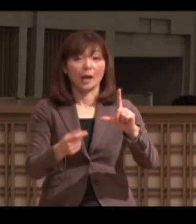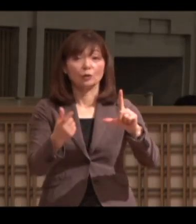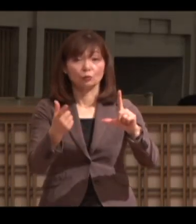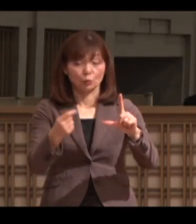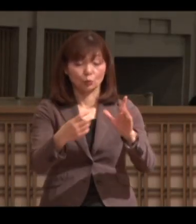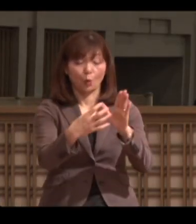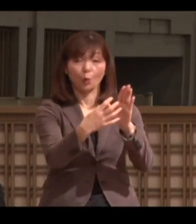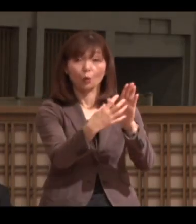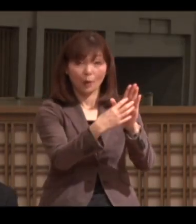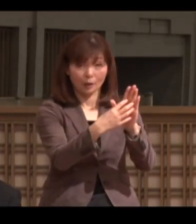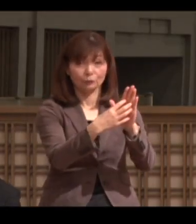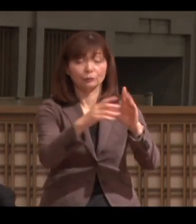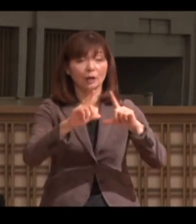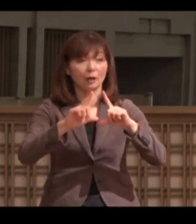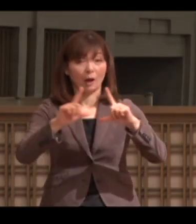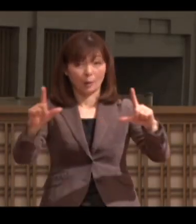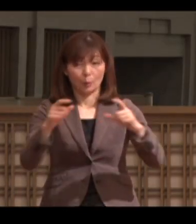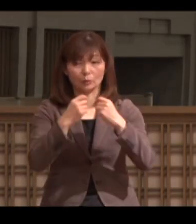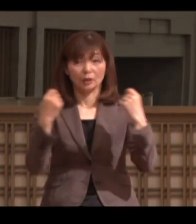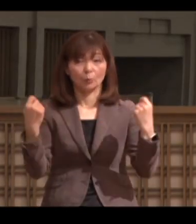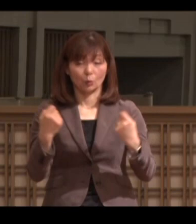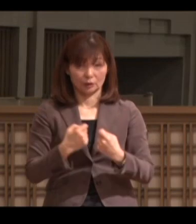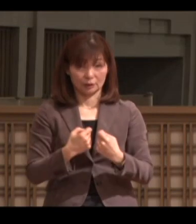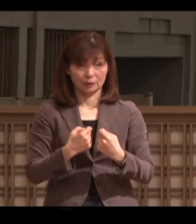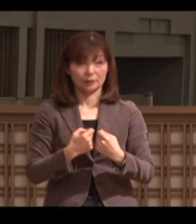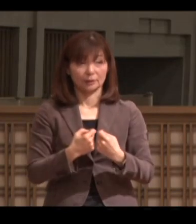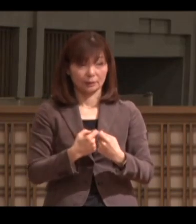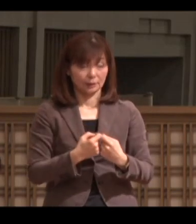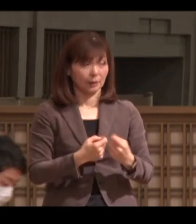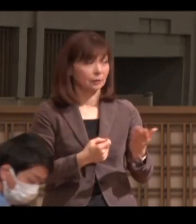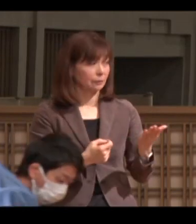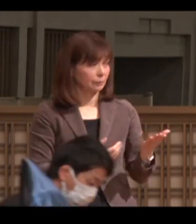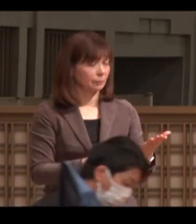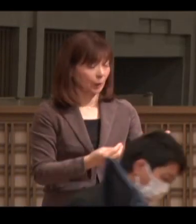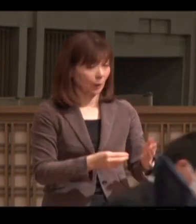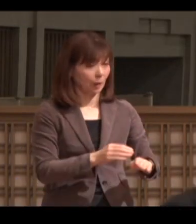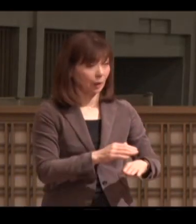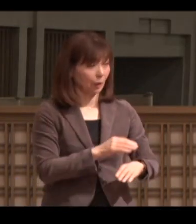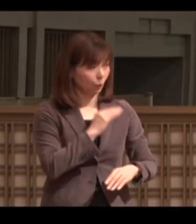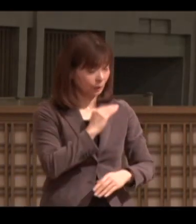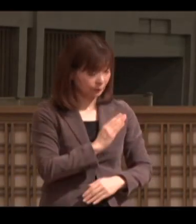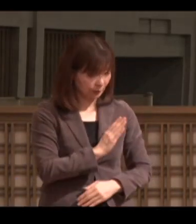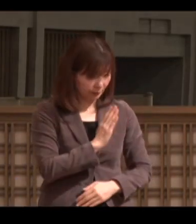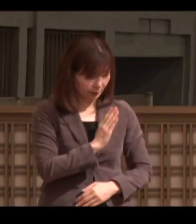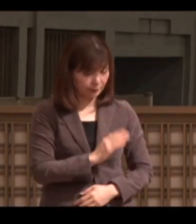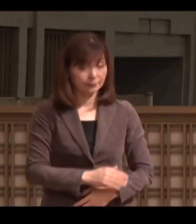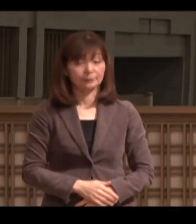マーク発表セレモニーを行いますので市長はそのまステージにお残り